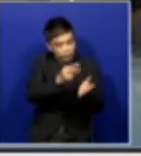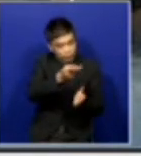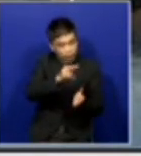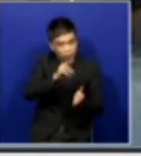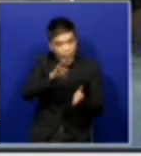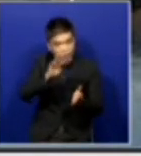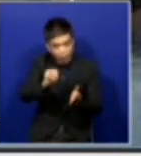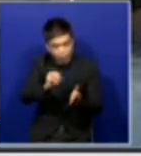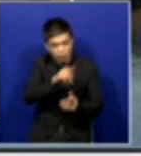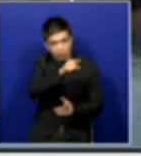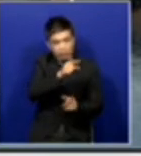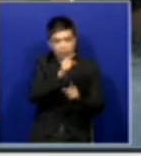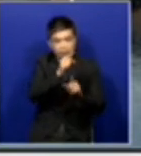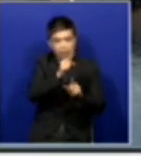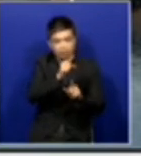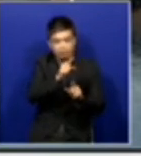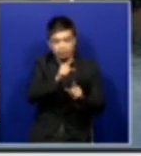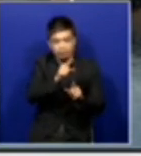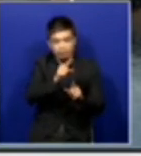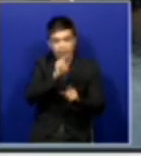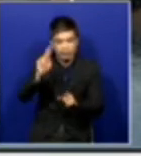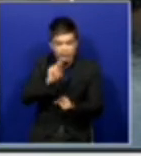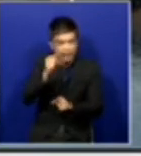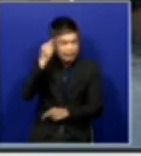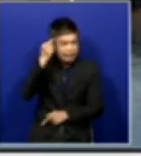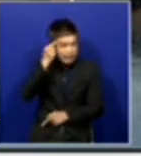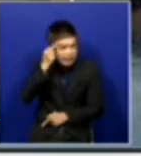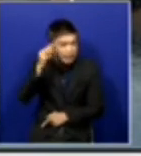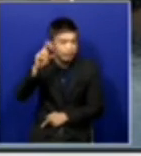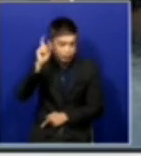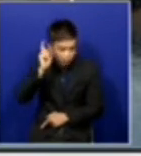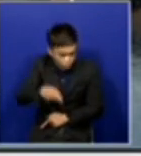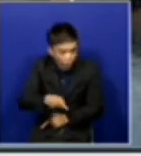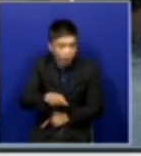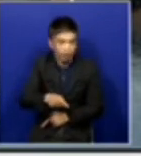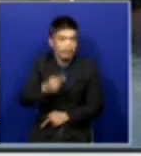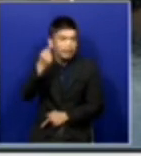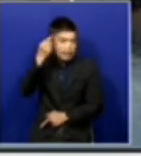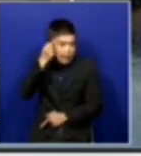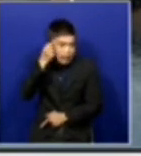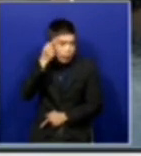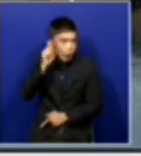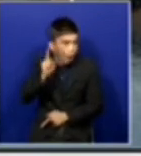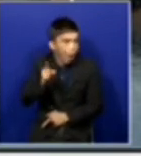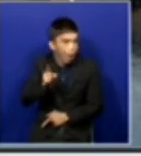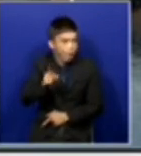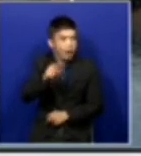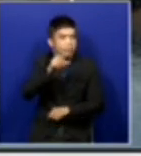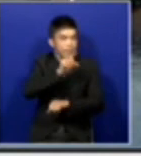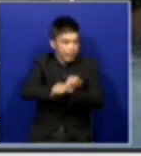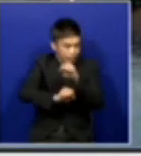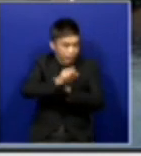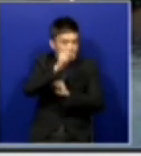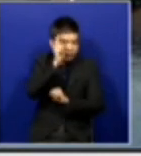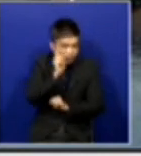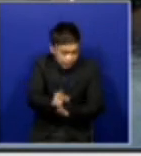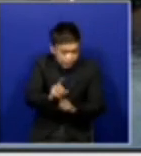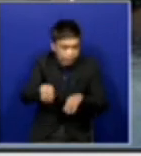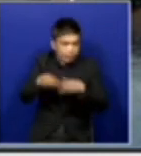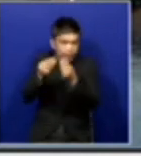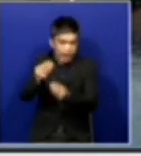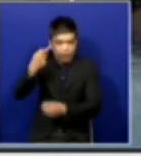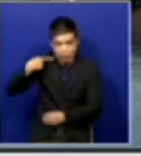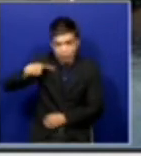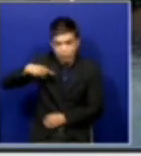ไมอ่ะใช้มันสมองใช้ความเป็นจริงมันจะได้เป็นประโยชน์ต่อประชาชนไงเ